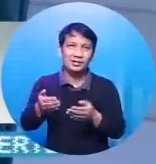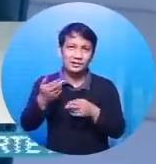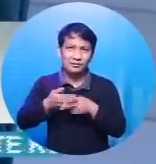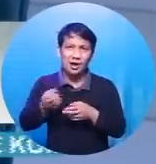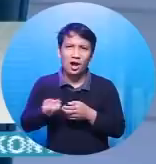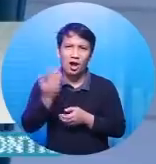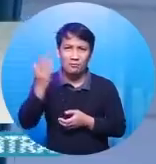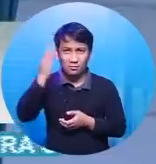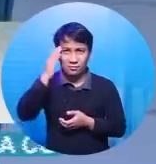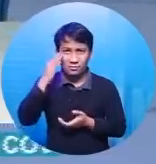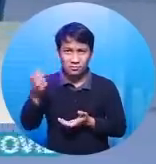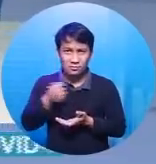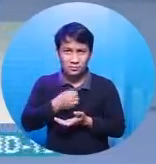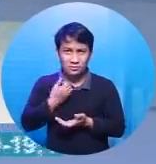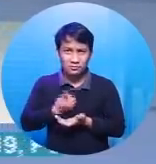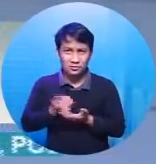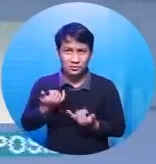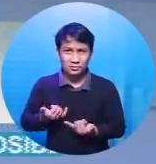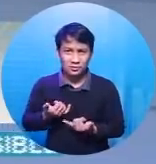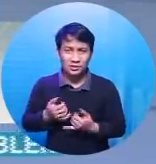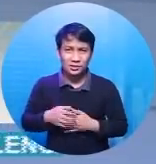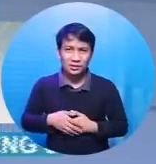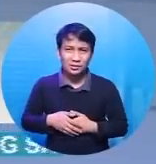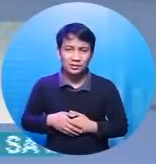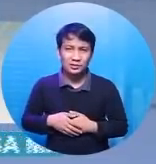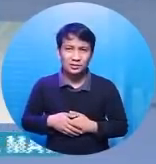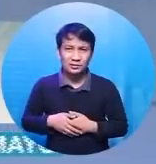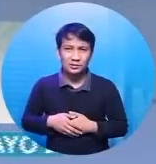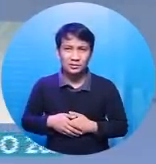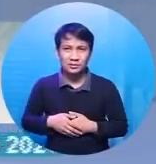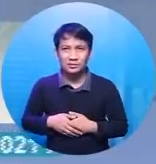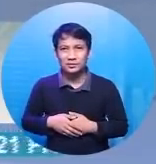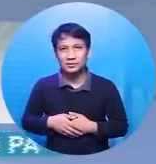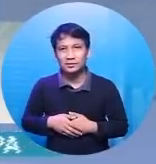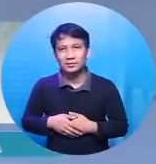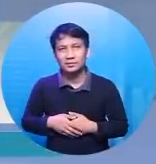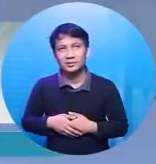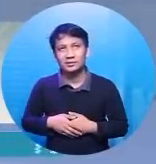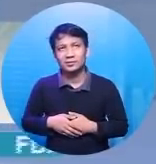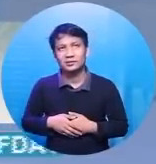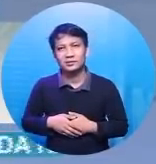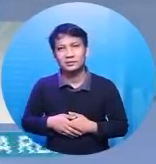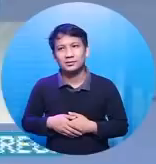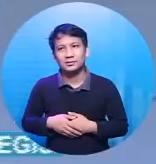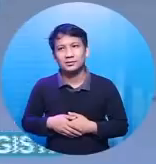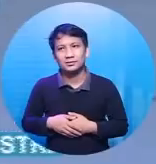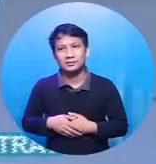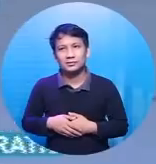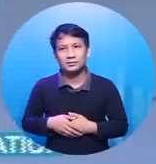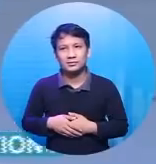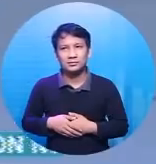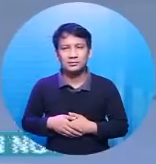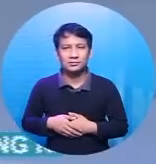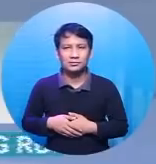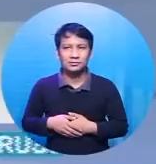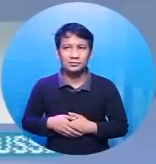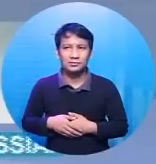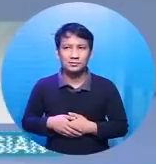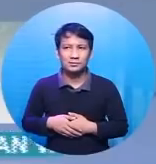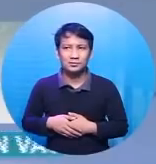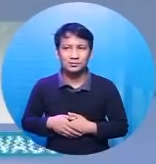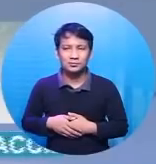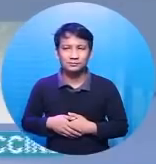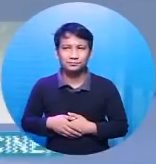ma'am, kung magkano matatanggap mo? Hindi po. Ah, hindi ka nanonood ngayon? Nanonood